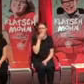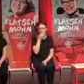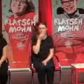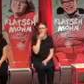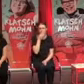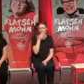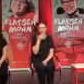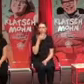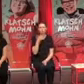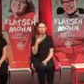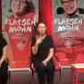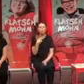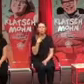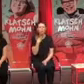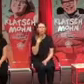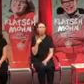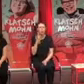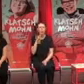Der Ton ist noch etwas